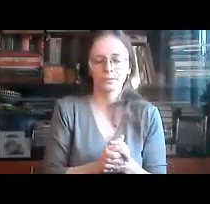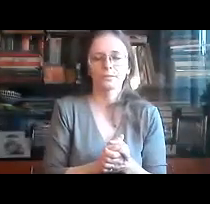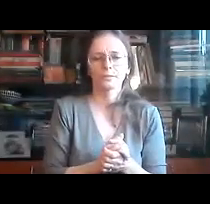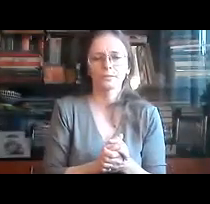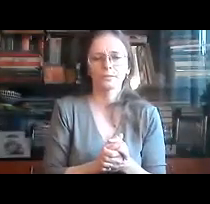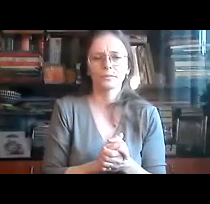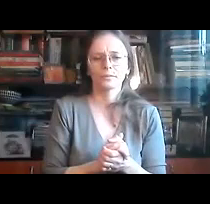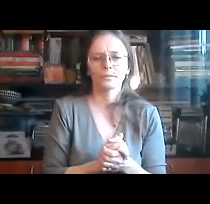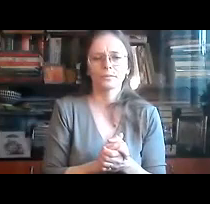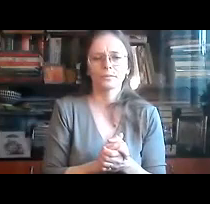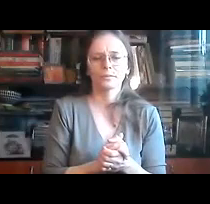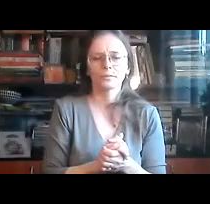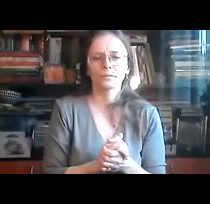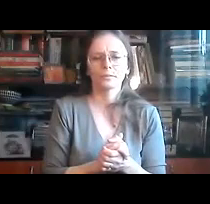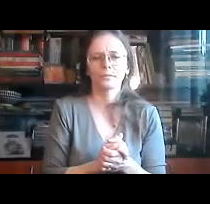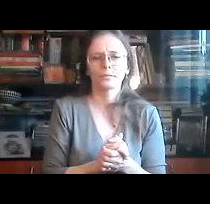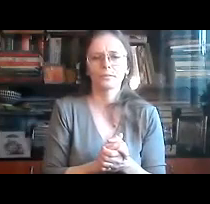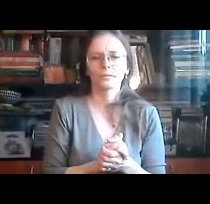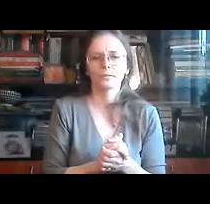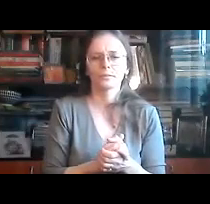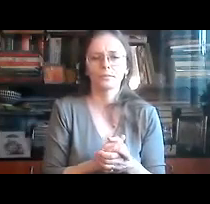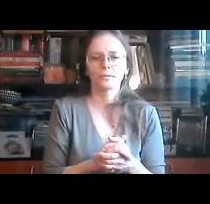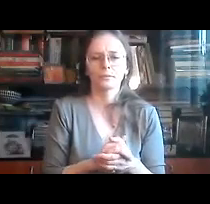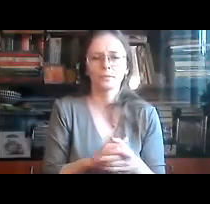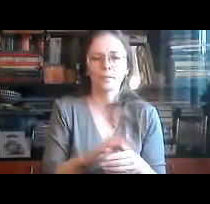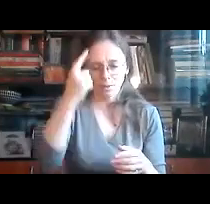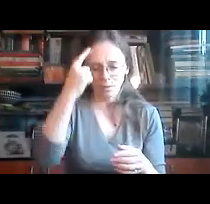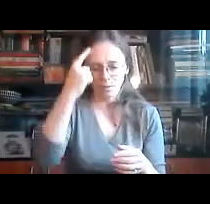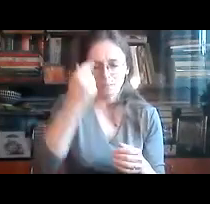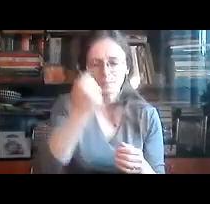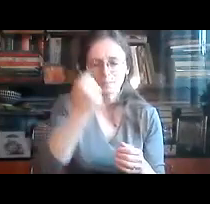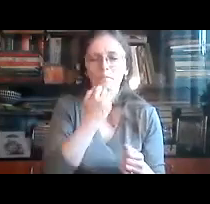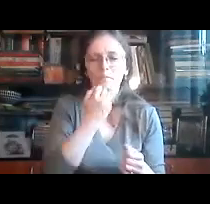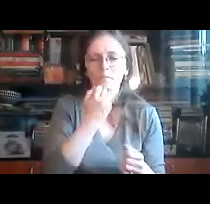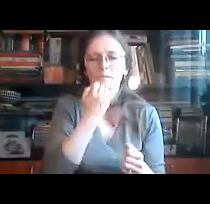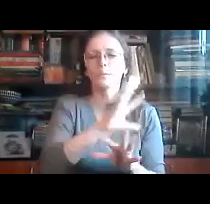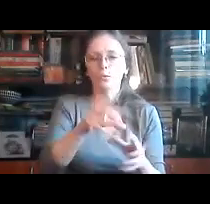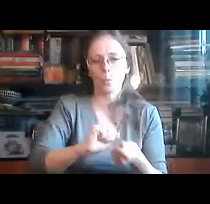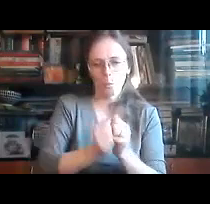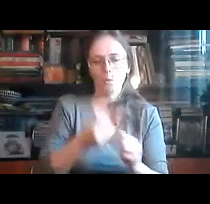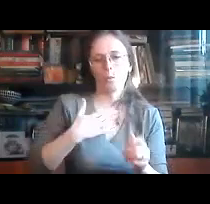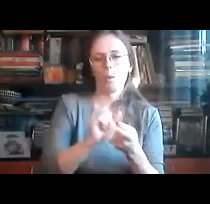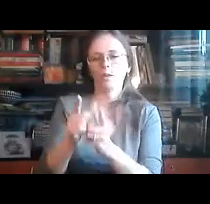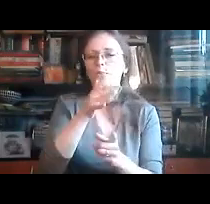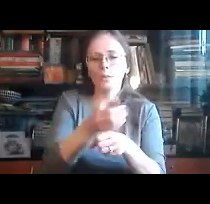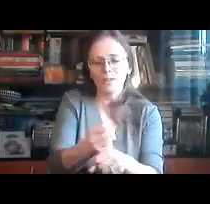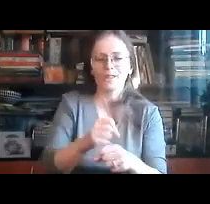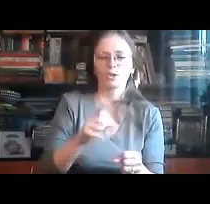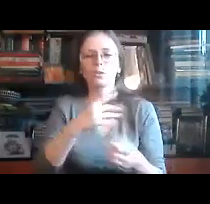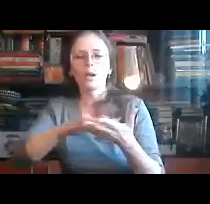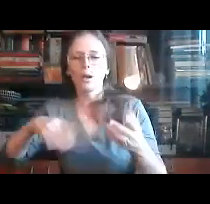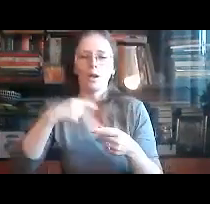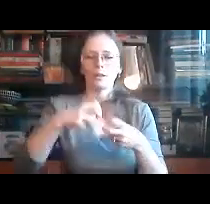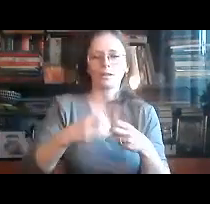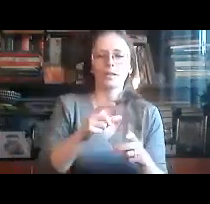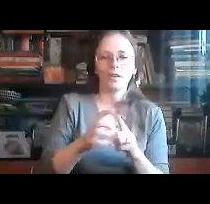Оля, буквально 3-5 минут, вот, пожалуйста. Тебя. Да, Я просто подумала, если